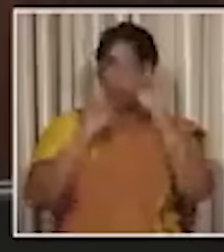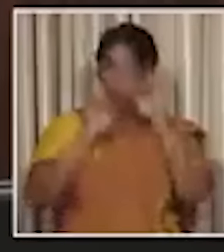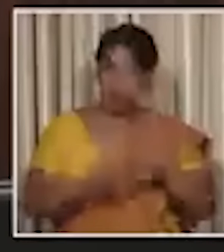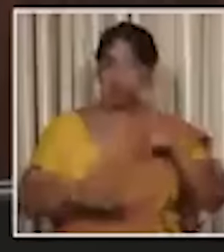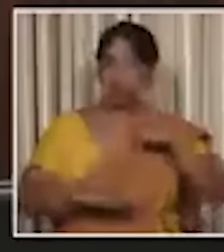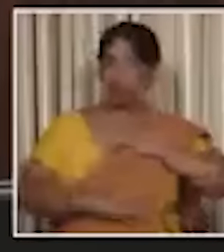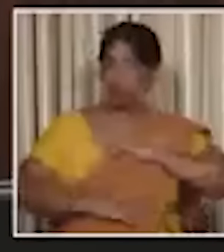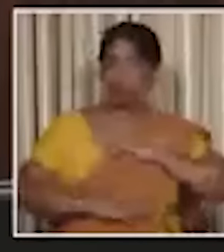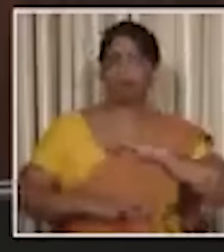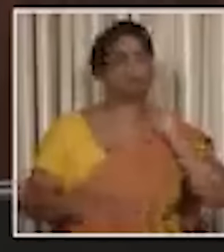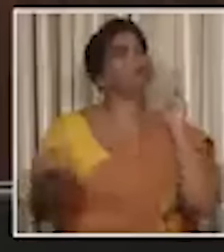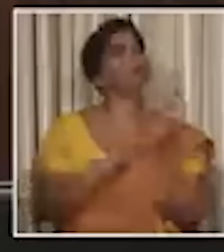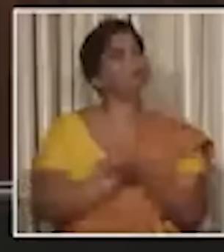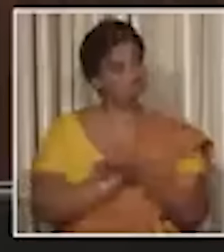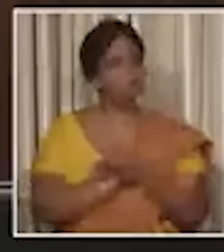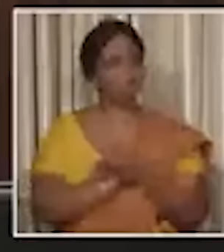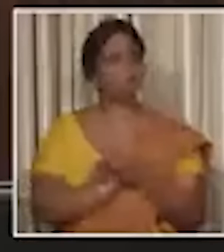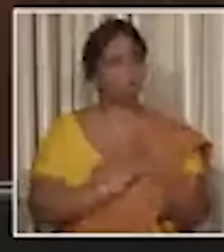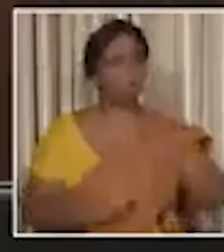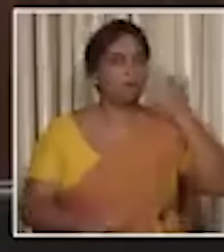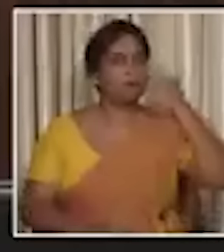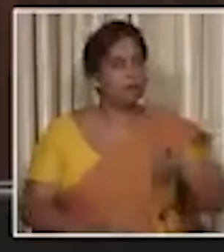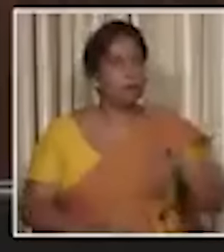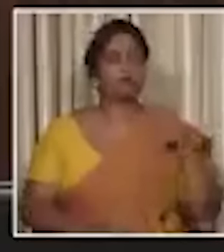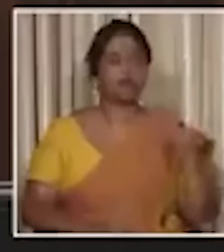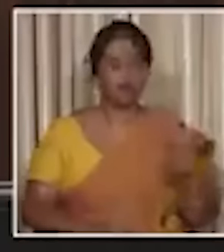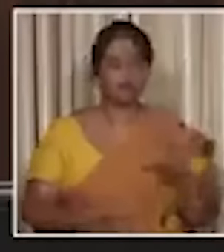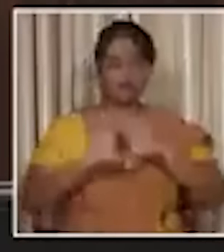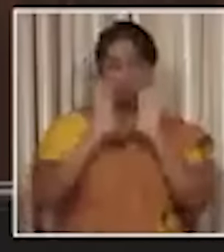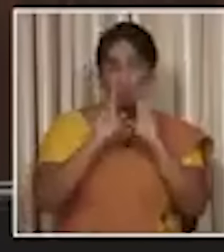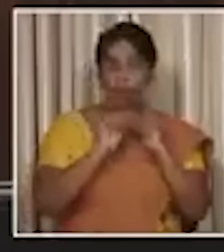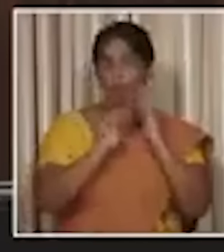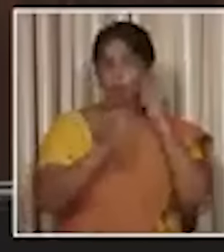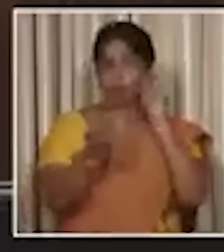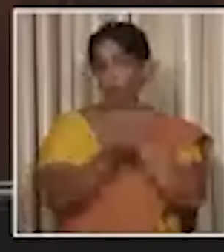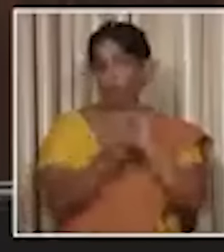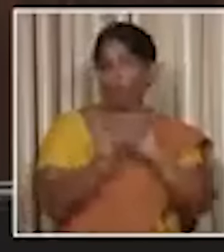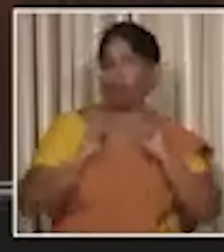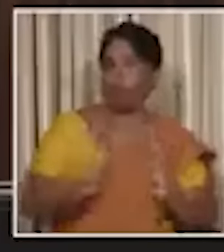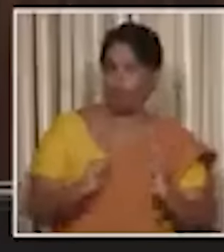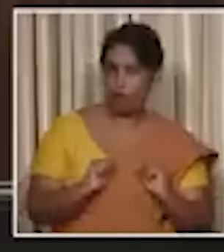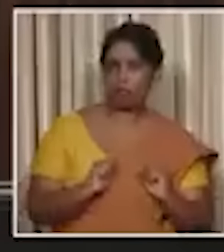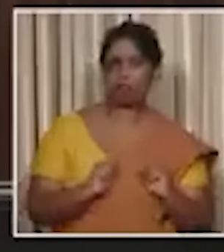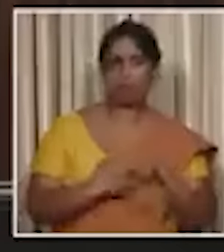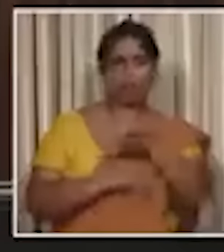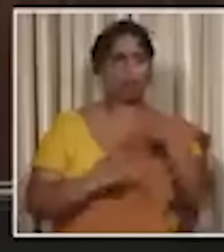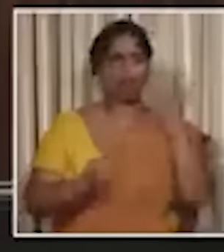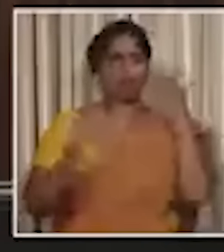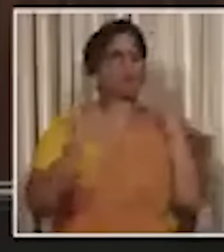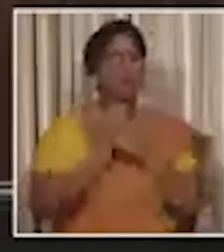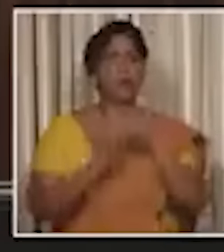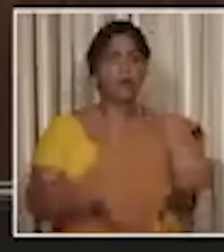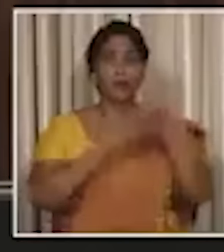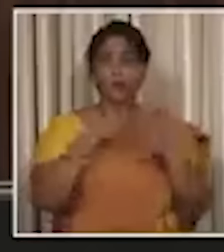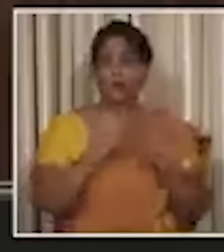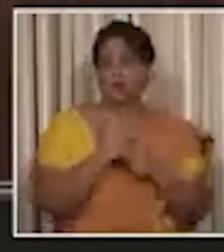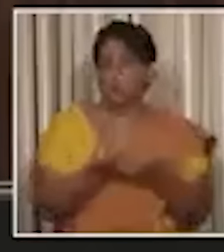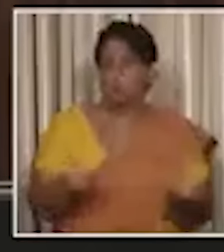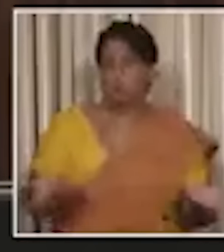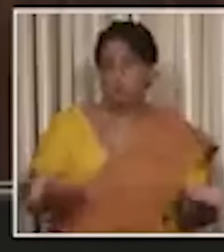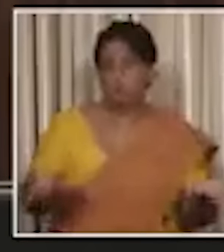இலங்கையிலிருந்து வெளியில் அனுப்ப வேண்டும். இவர்கள் புதிய சந்தைகளை நாங்கள் தேட வேண்டும். எமது வெளிநாட்டு தூதுவராலயங்களை இதற்காக